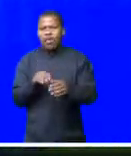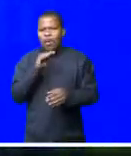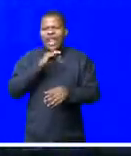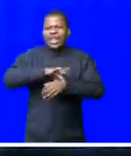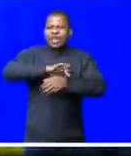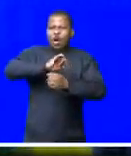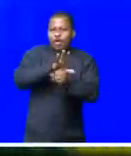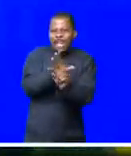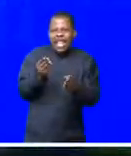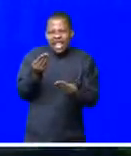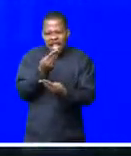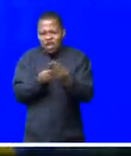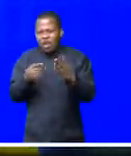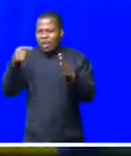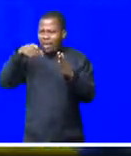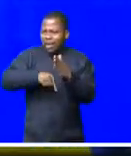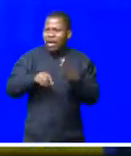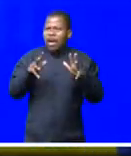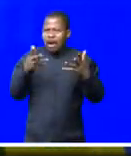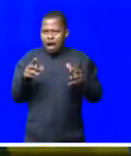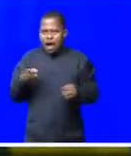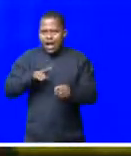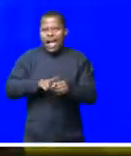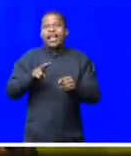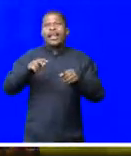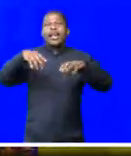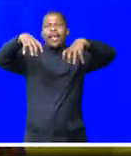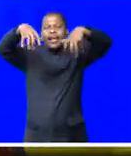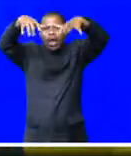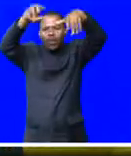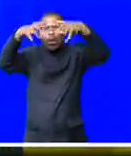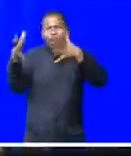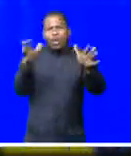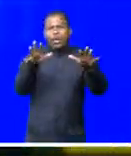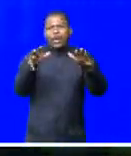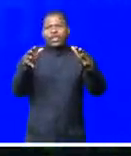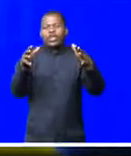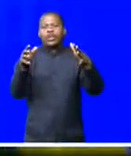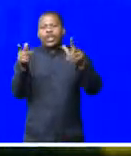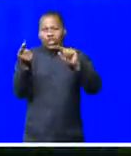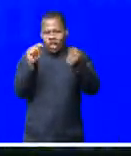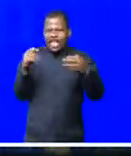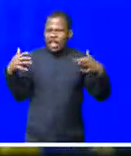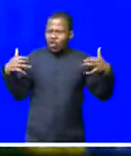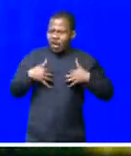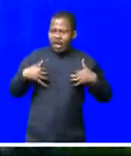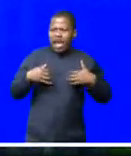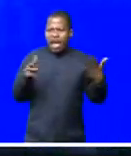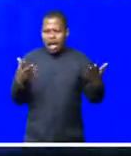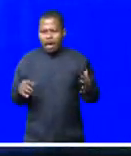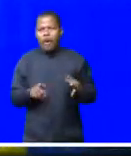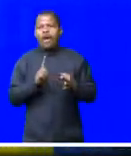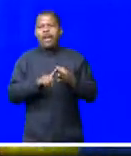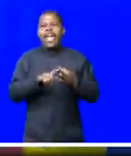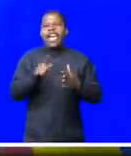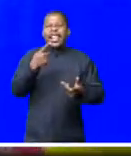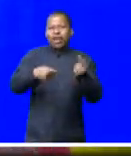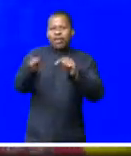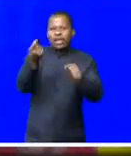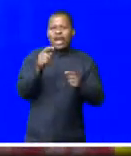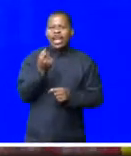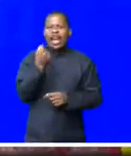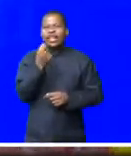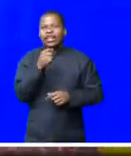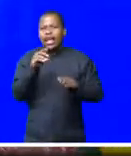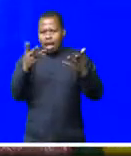yeCOVID kutemnotho. Kuguquka kwesimo selitulu de kuthengiselana kanye nemasu ekuba nokudla